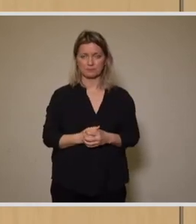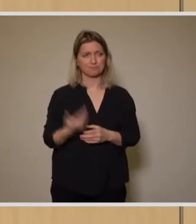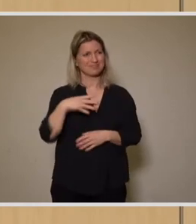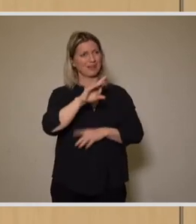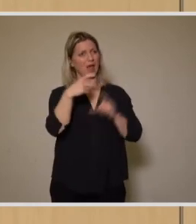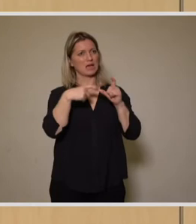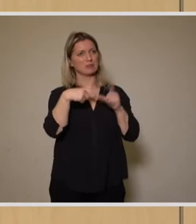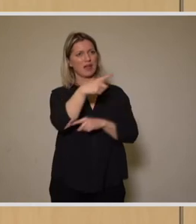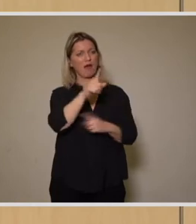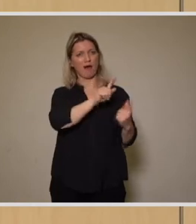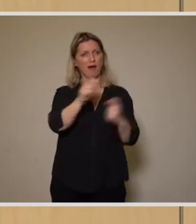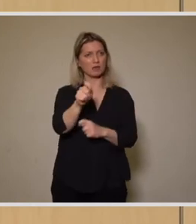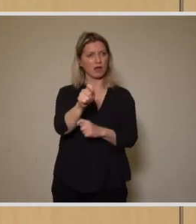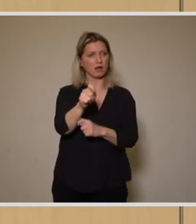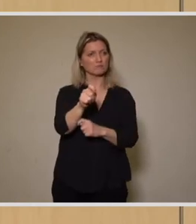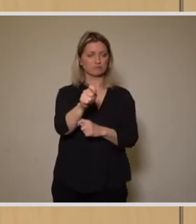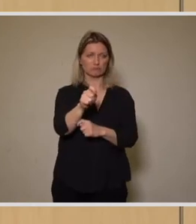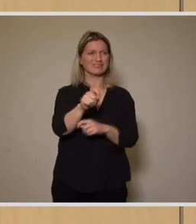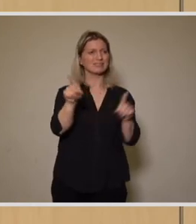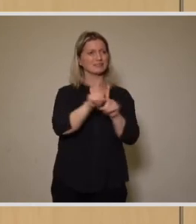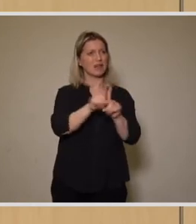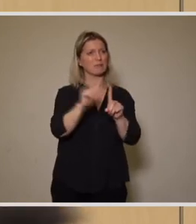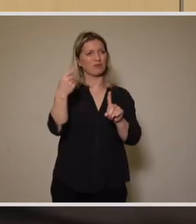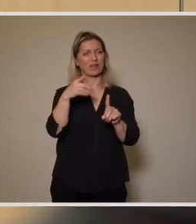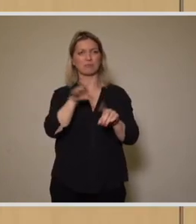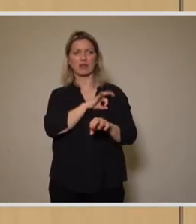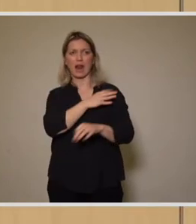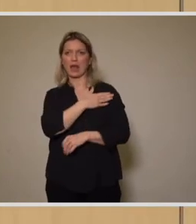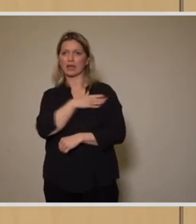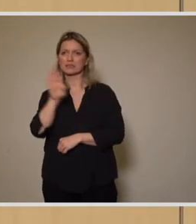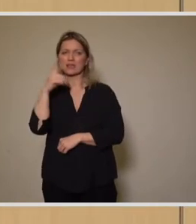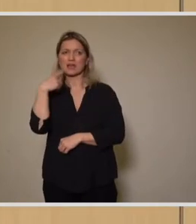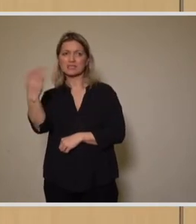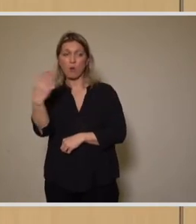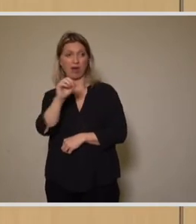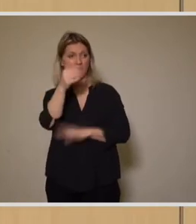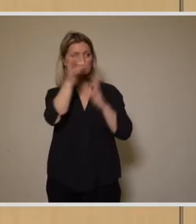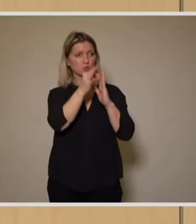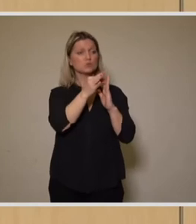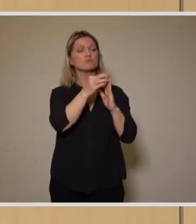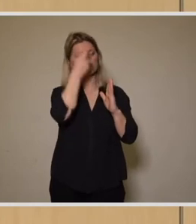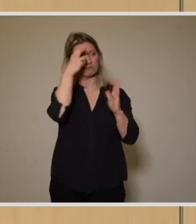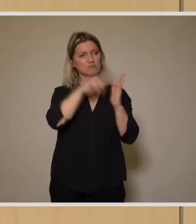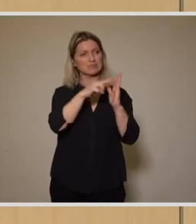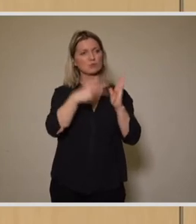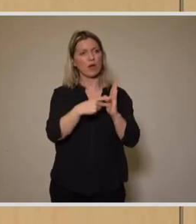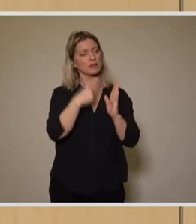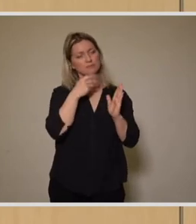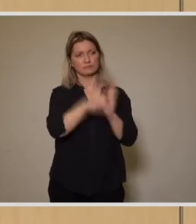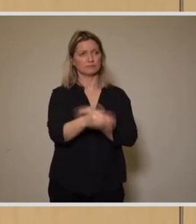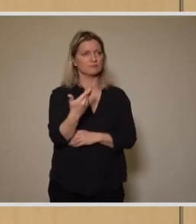SPD halten wir es wie die Linke. Wir stimmen dem ersten Punkt zu, dem zweiten nicht. Und bei der Anhörung zur Zukunft des